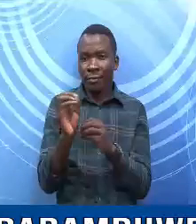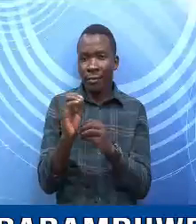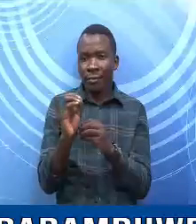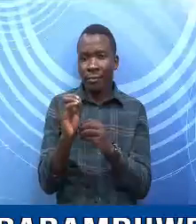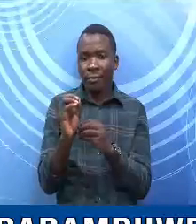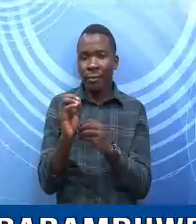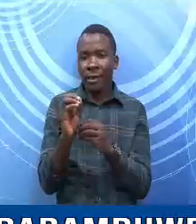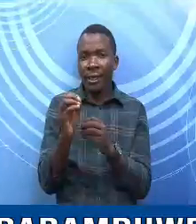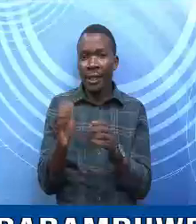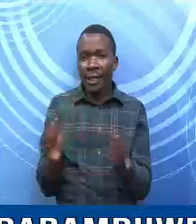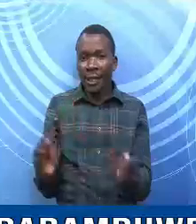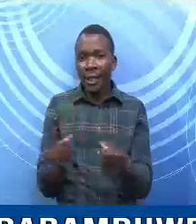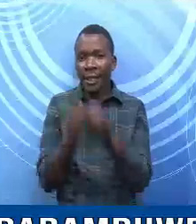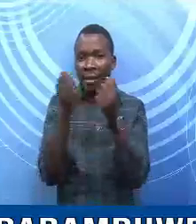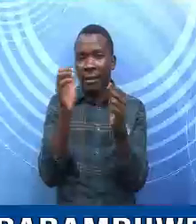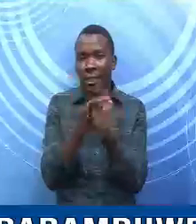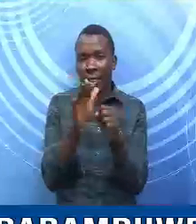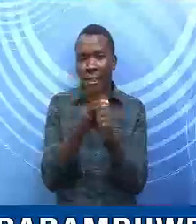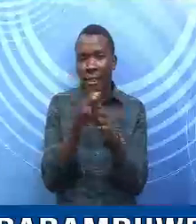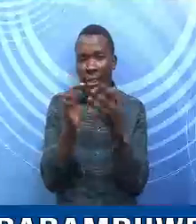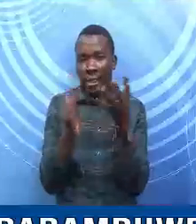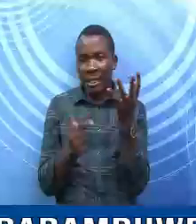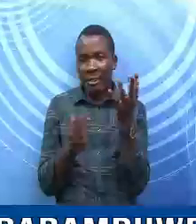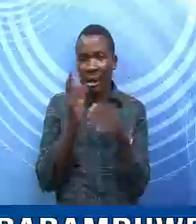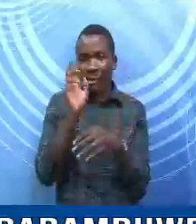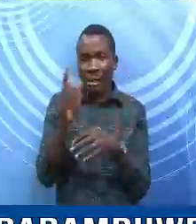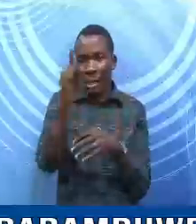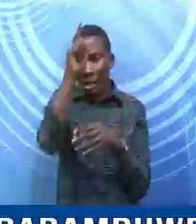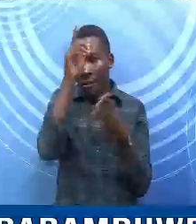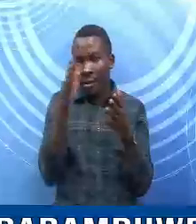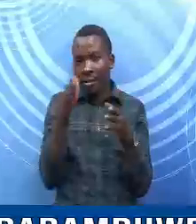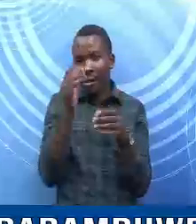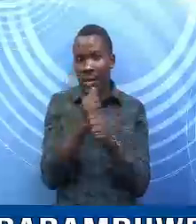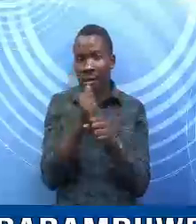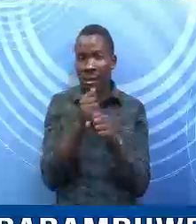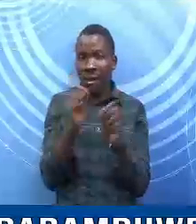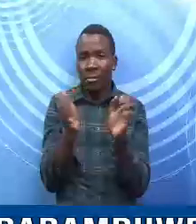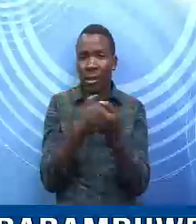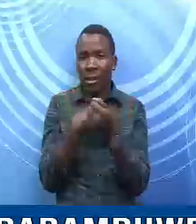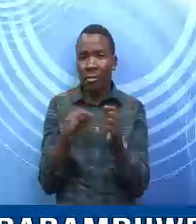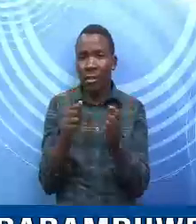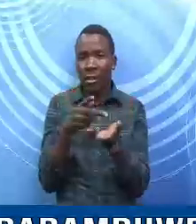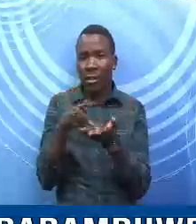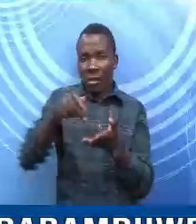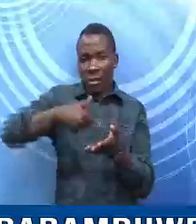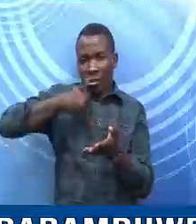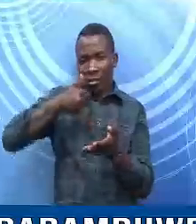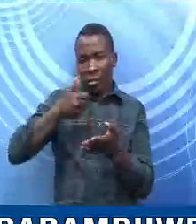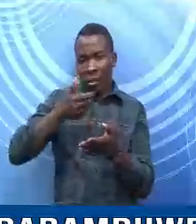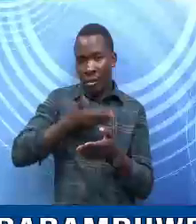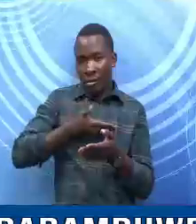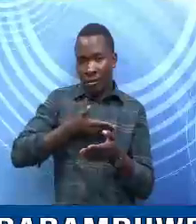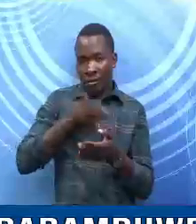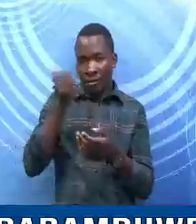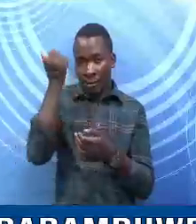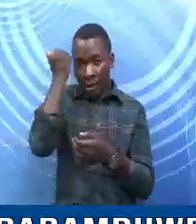zo ni nyinshi, urabona ko abaturage bahakoze ndabwo bashobora kwishyura mitiweli, kubona umubwira ngo umuturage akora ahandi atakora